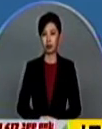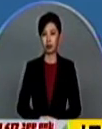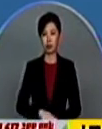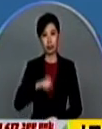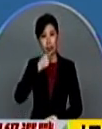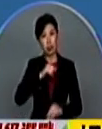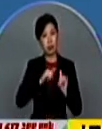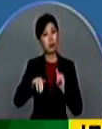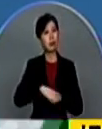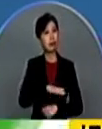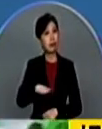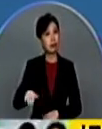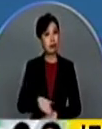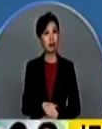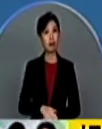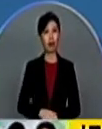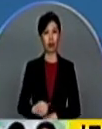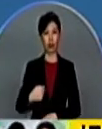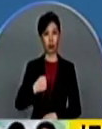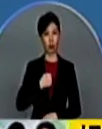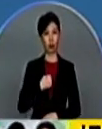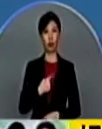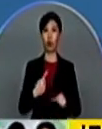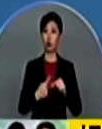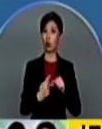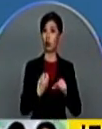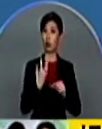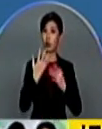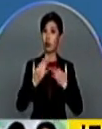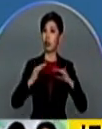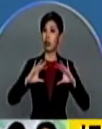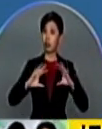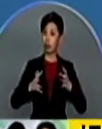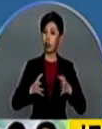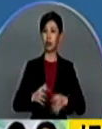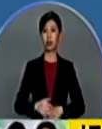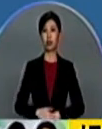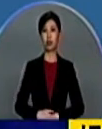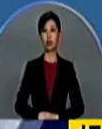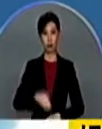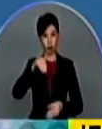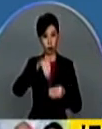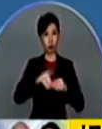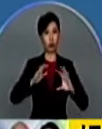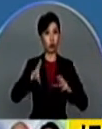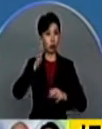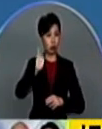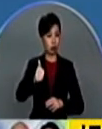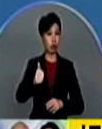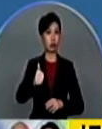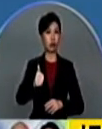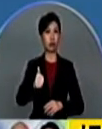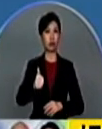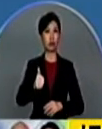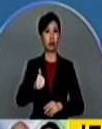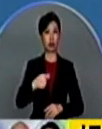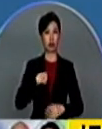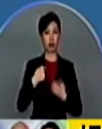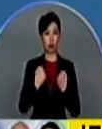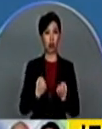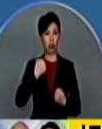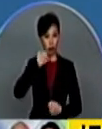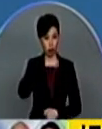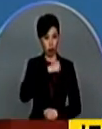亲爱的台湾人民，我们是中华民国，我们在这里选总统，我生在台